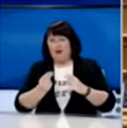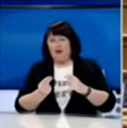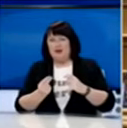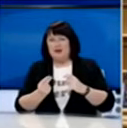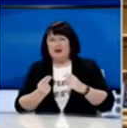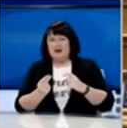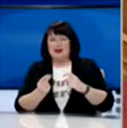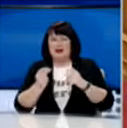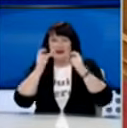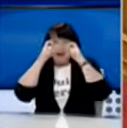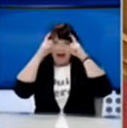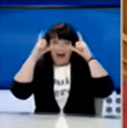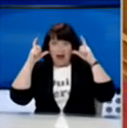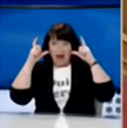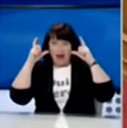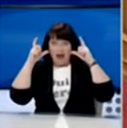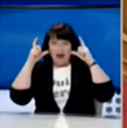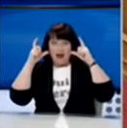τα μάτια του κόμικ